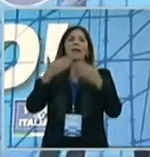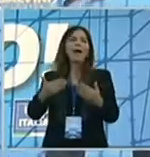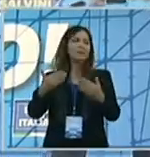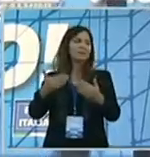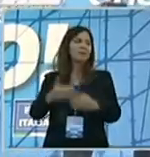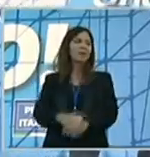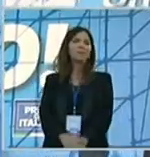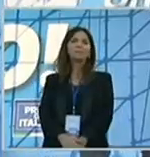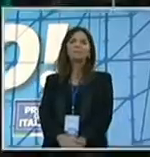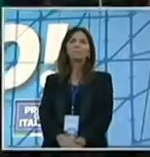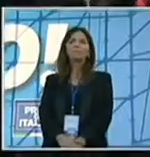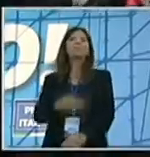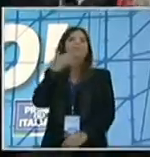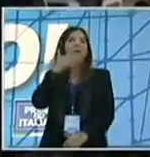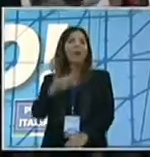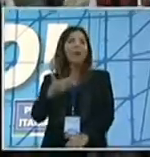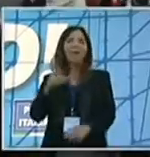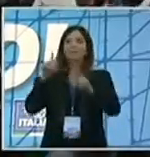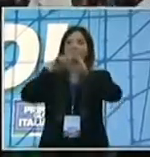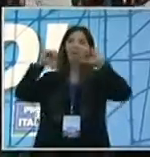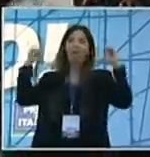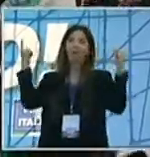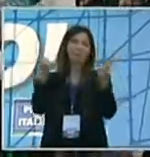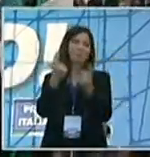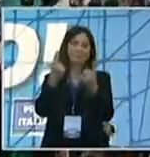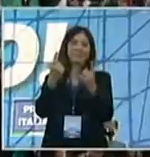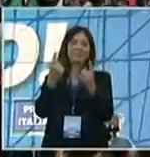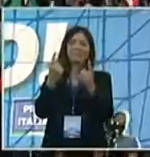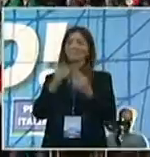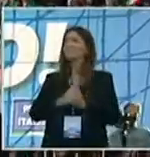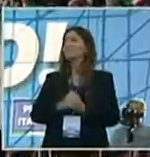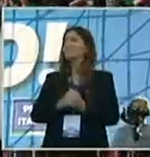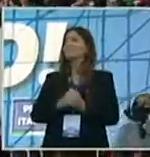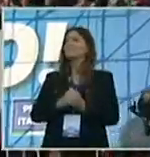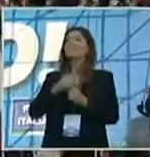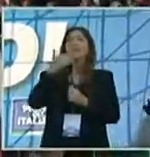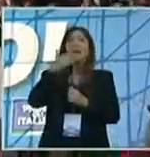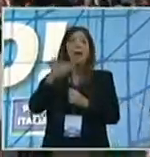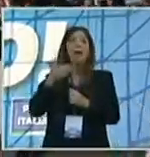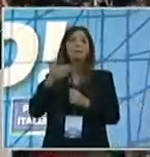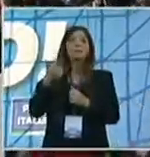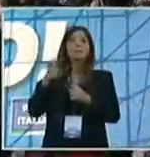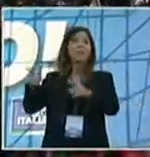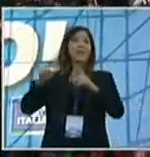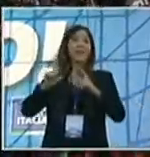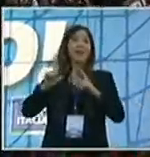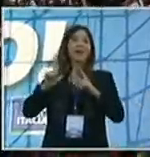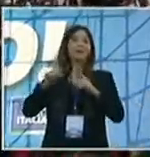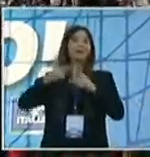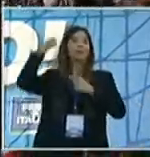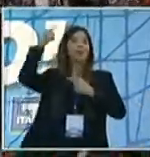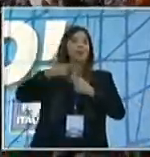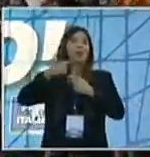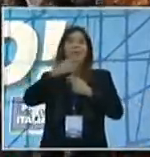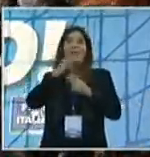Qualcuno, insomma, ha mugugnato, mettiamola così, ma non ci sono stati insulti, almeno questo, la situazione era molto più